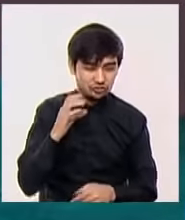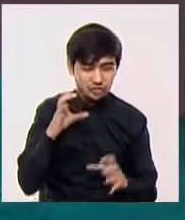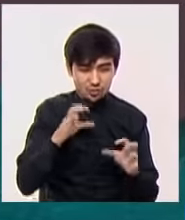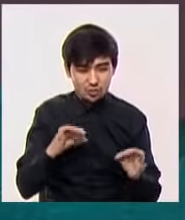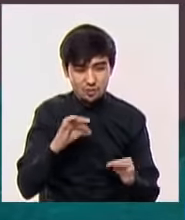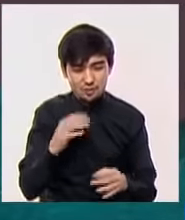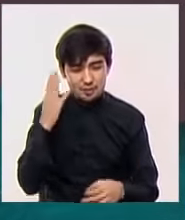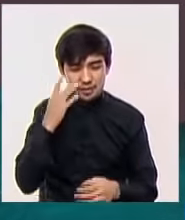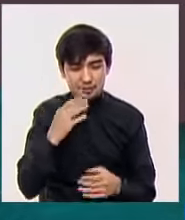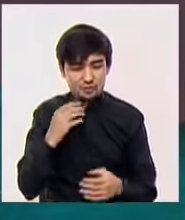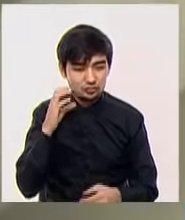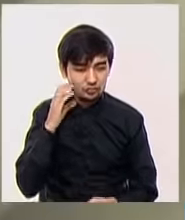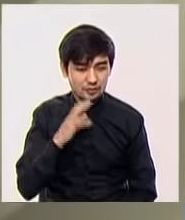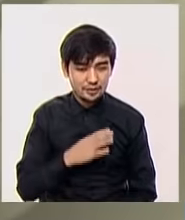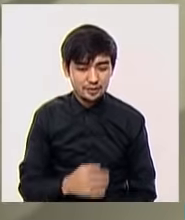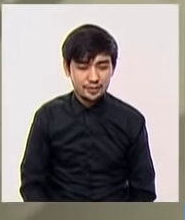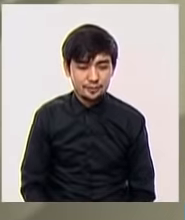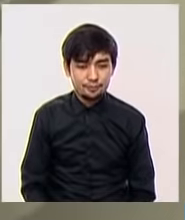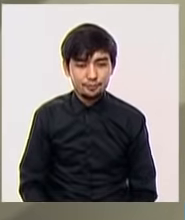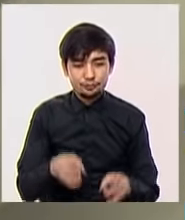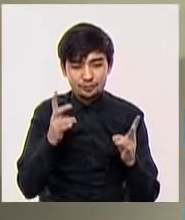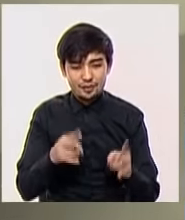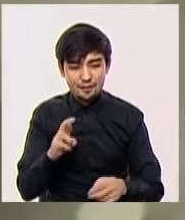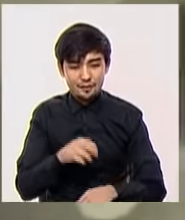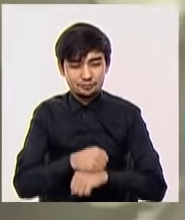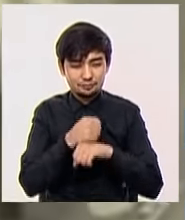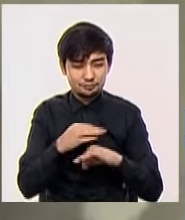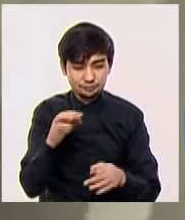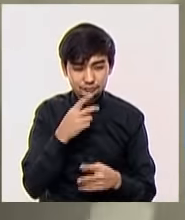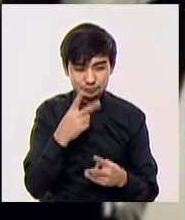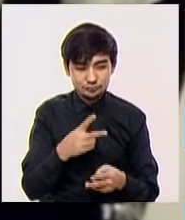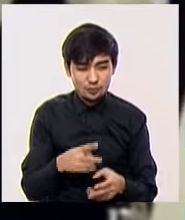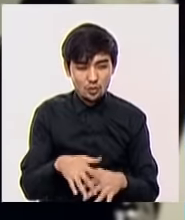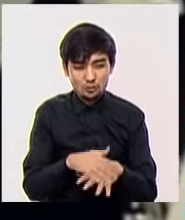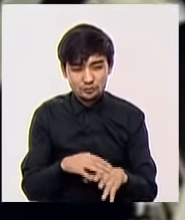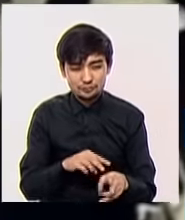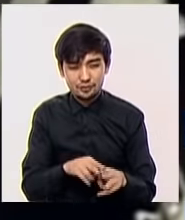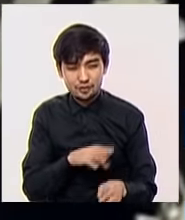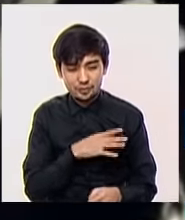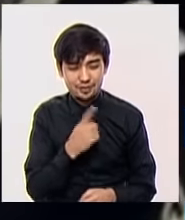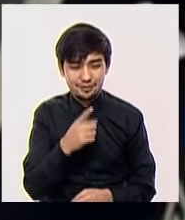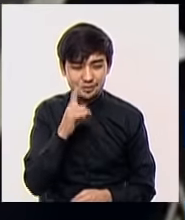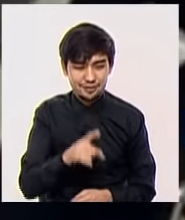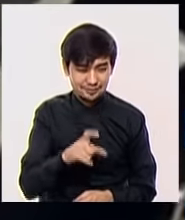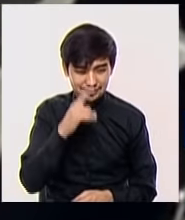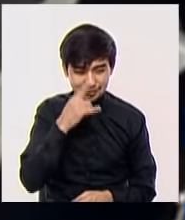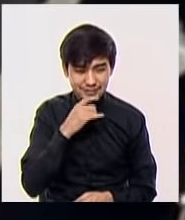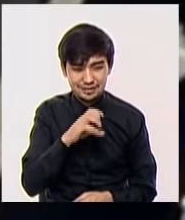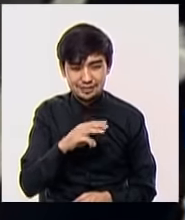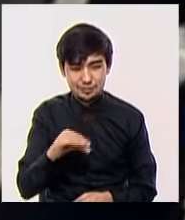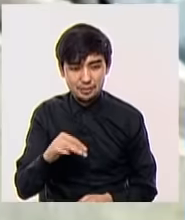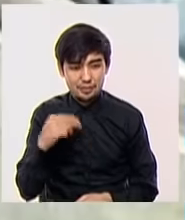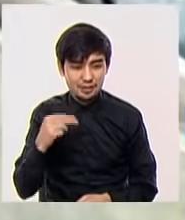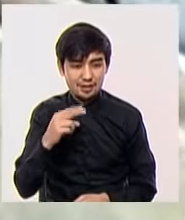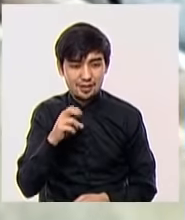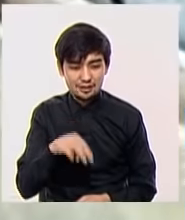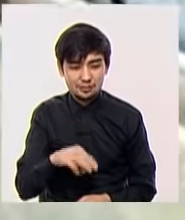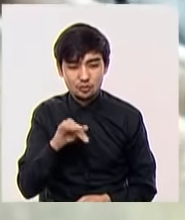мнение трагически январские событий обнажили изъяны общества в интервью одному из казахстанские сми президент касым-жомарт токаев